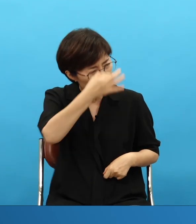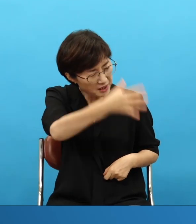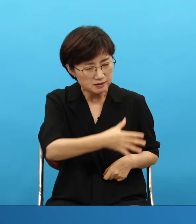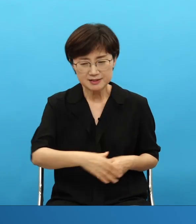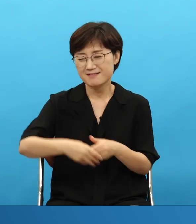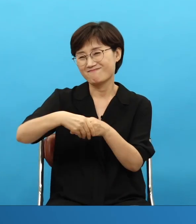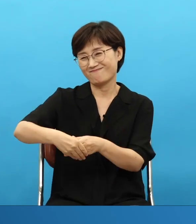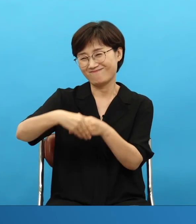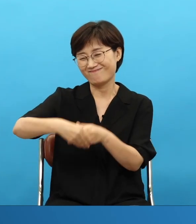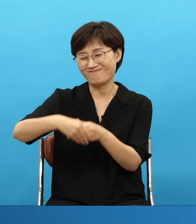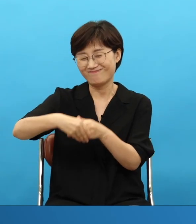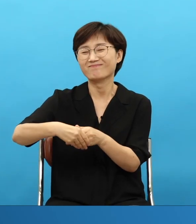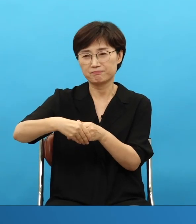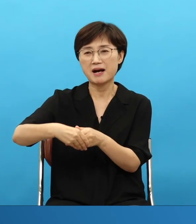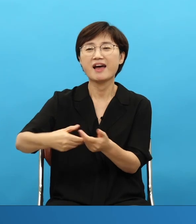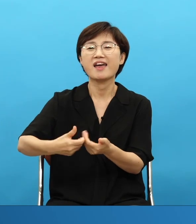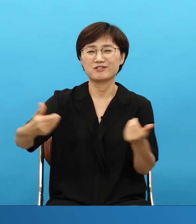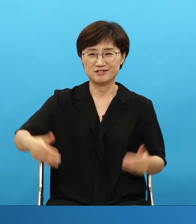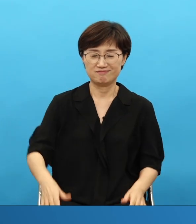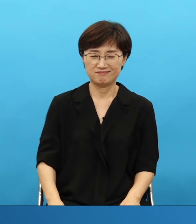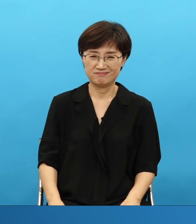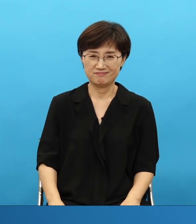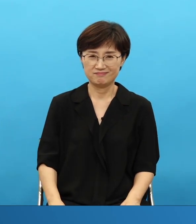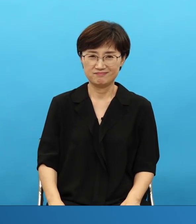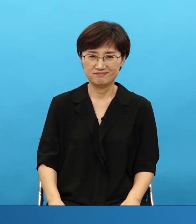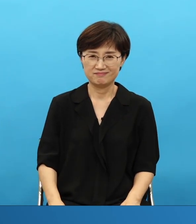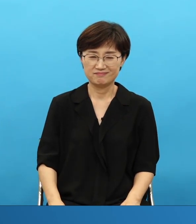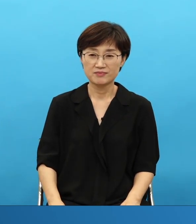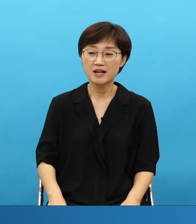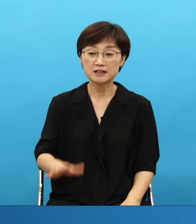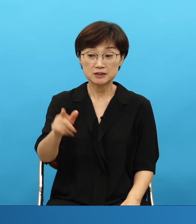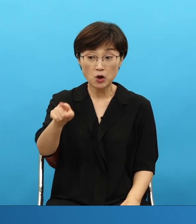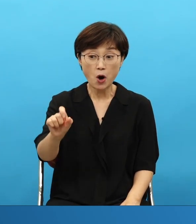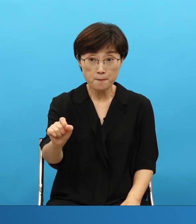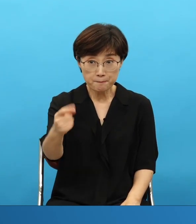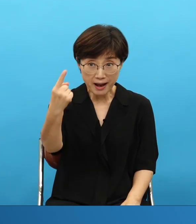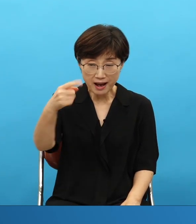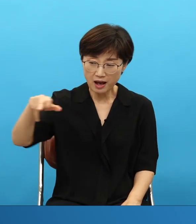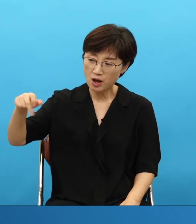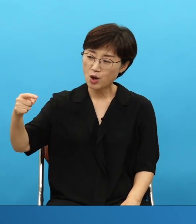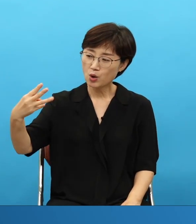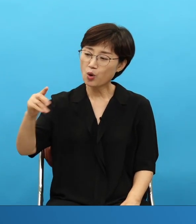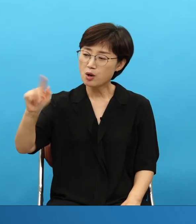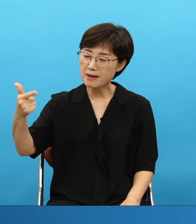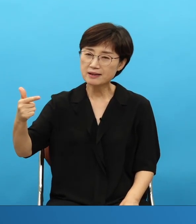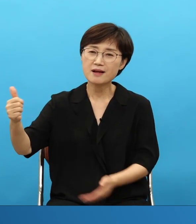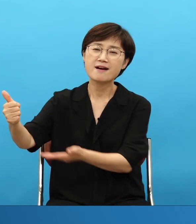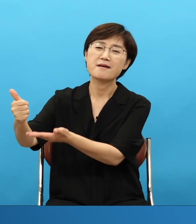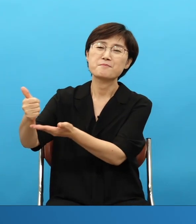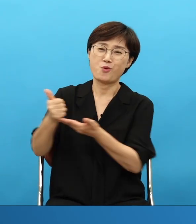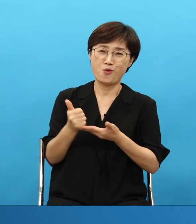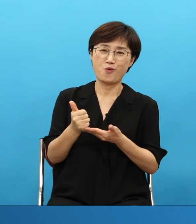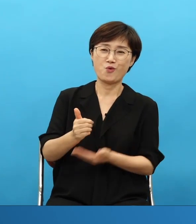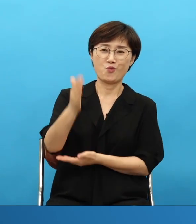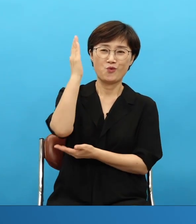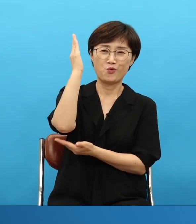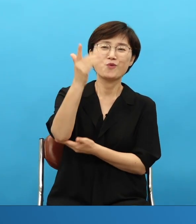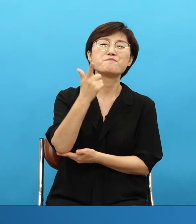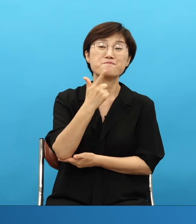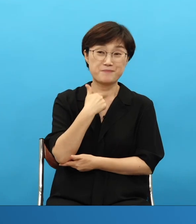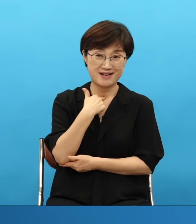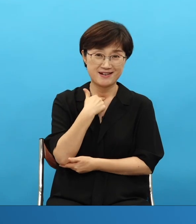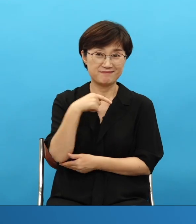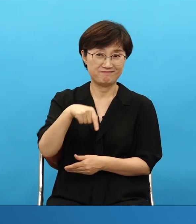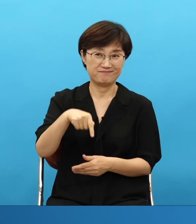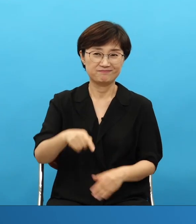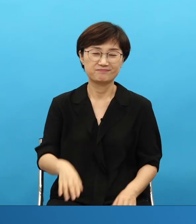and we parted ways. 그래서 그분을 모시게 돼서 우리가 이게 한번 예배를 한 거죠. So we brought him and we gave a worship with him